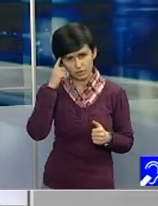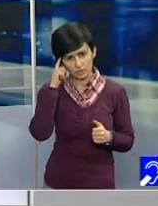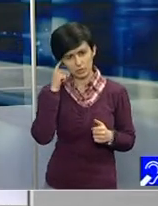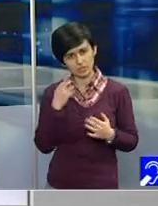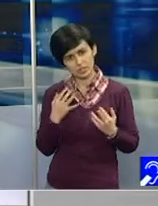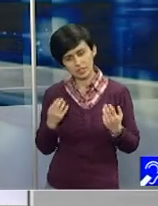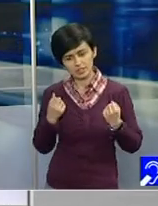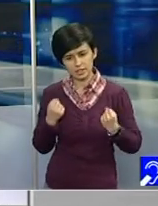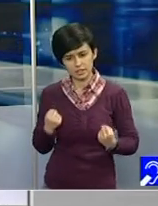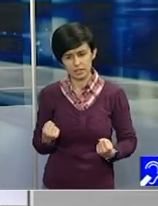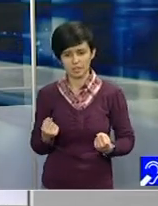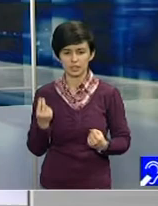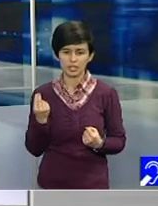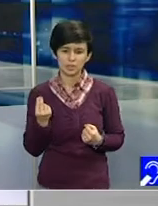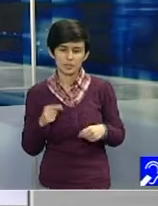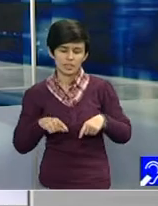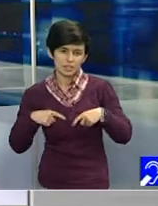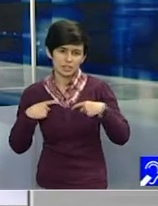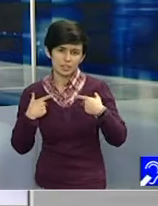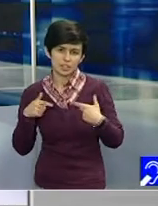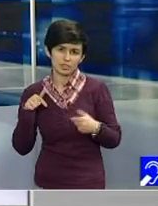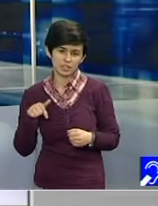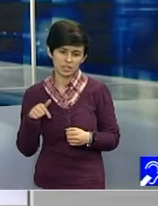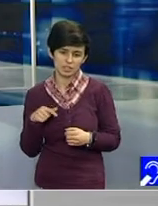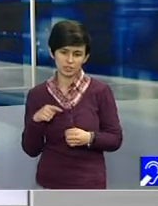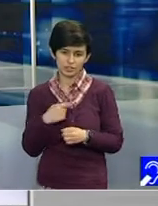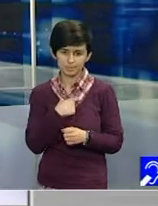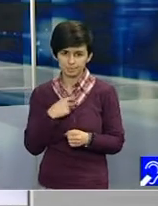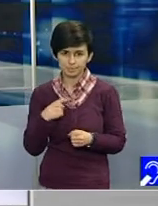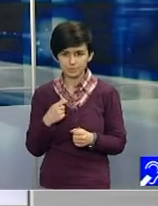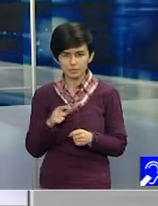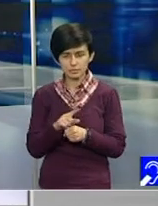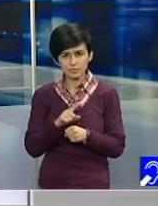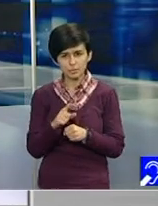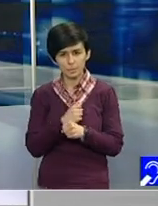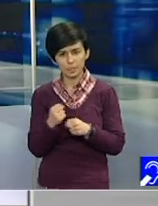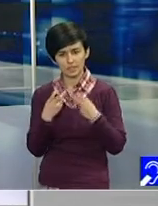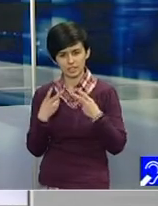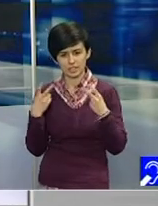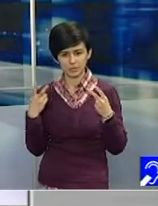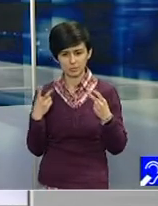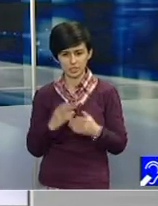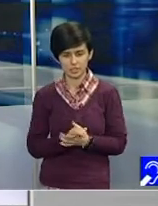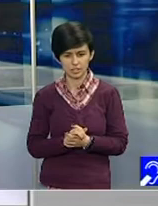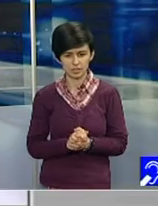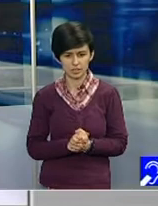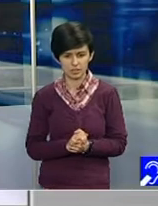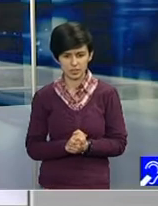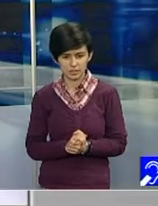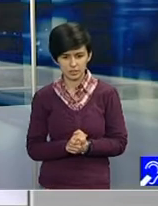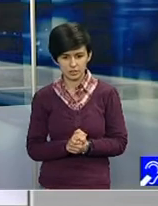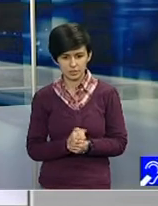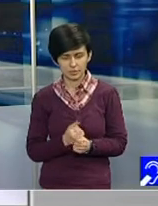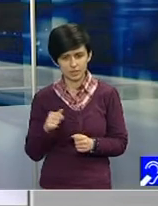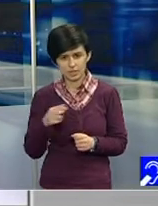asta și poate fi un lucru foarte important, asta ne-au spus și concurenții din anii trecuți, câștigătorii la diverse categorii, după